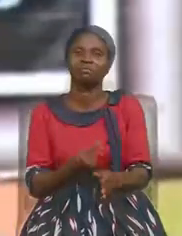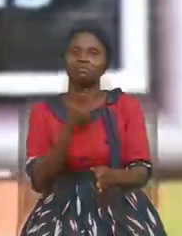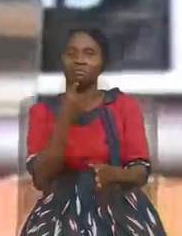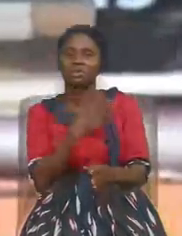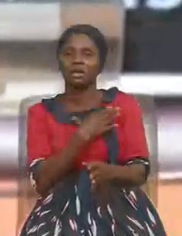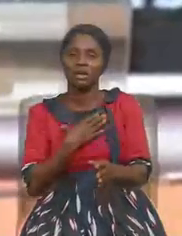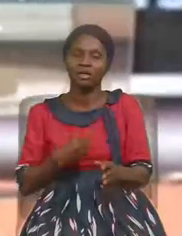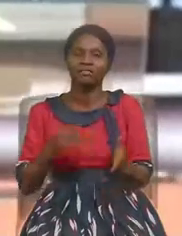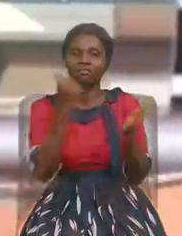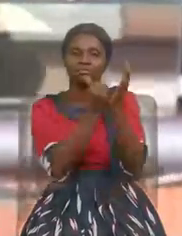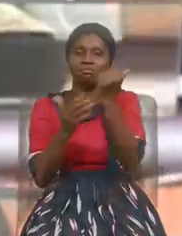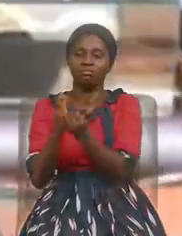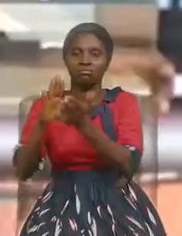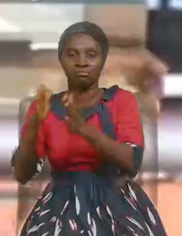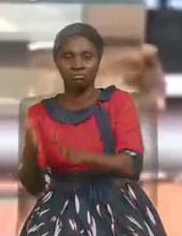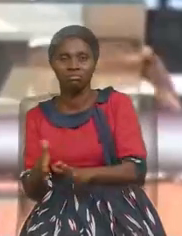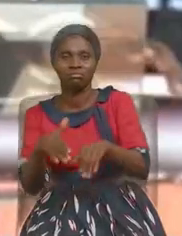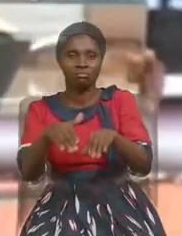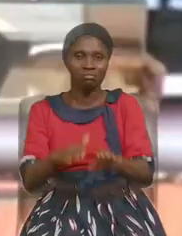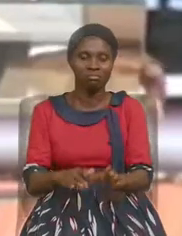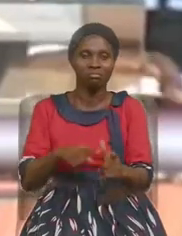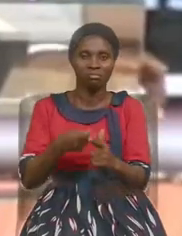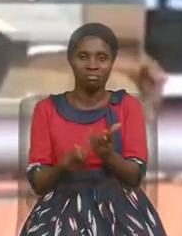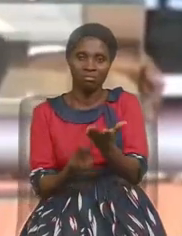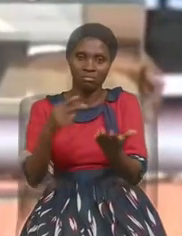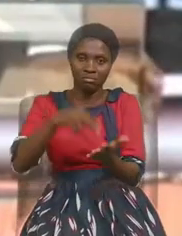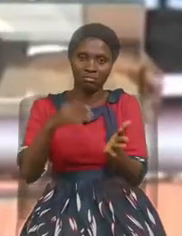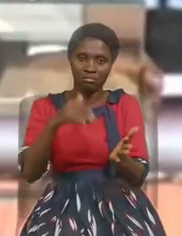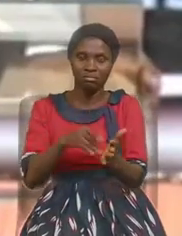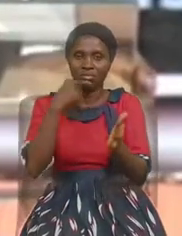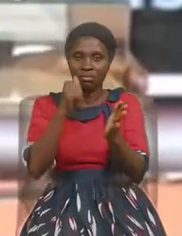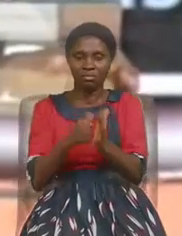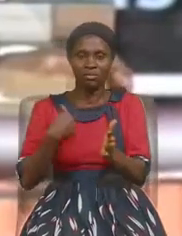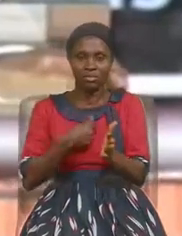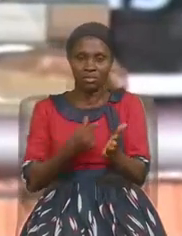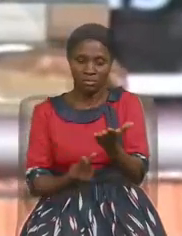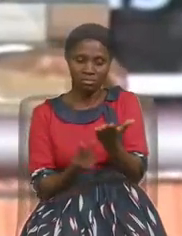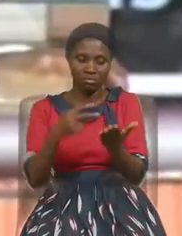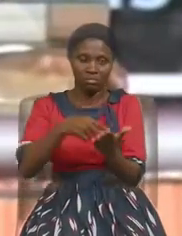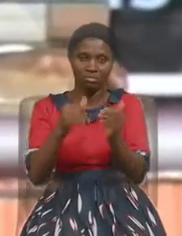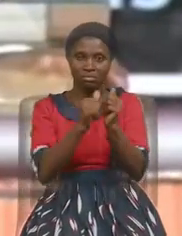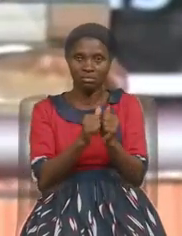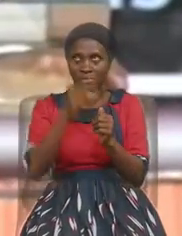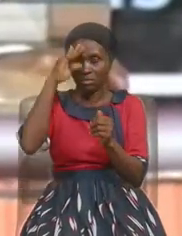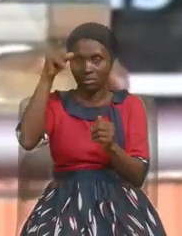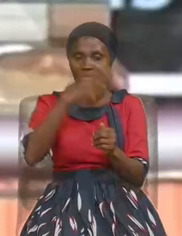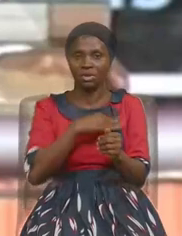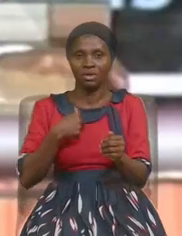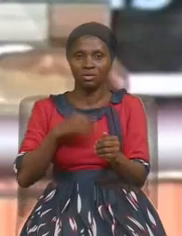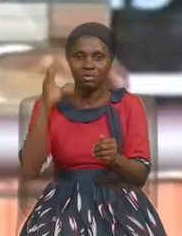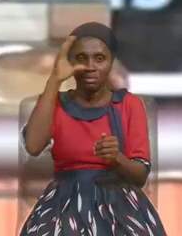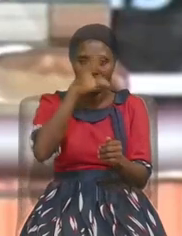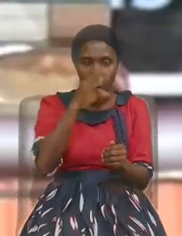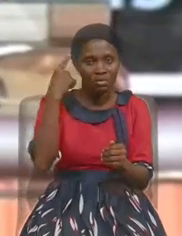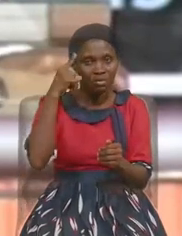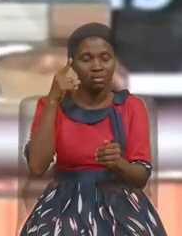Il a été enseveli, il est ressuscité, nous sommes ressuscités avec lui. Les choses d'en haut, nous